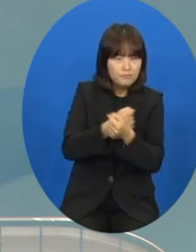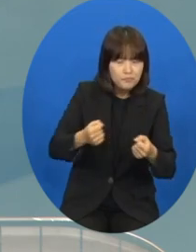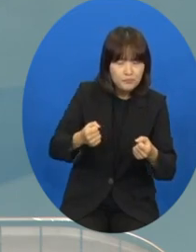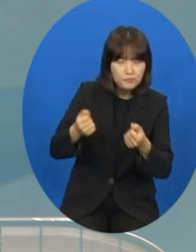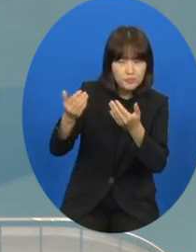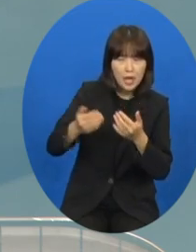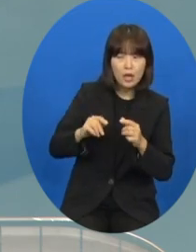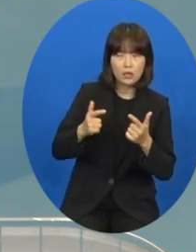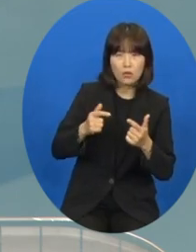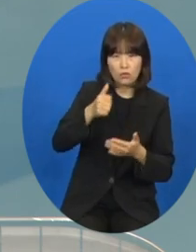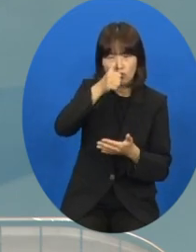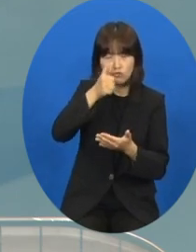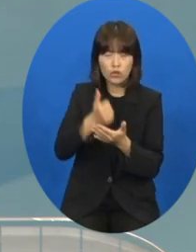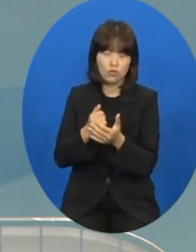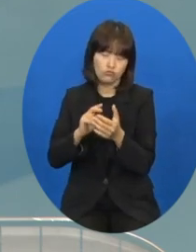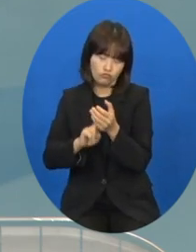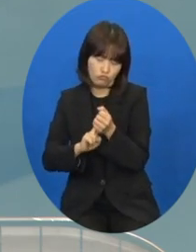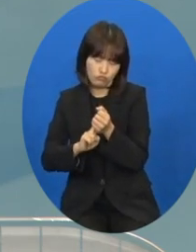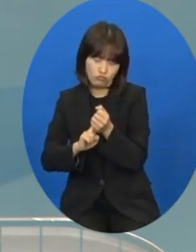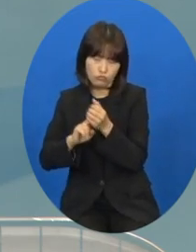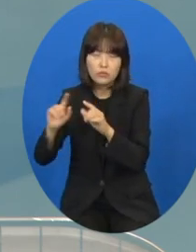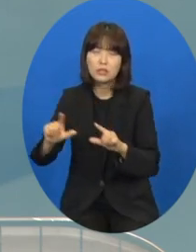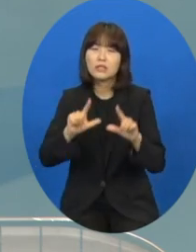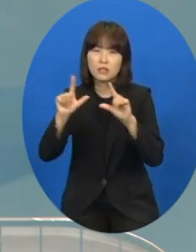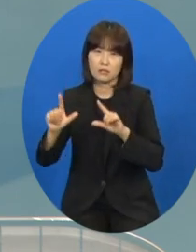숨기고 살았었다.